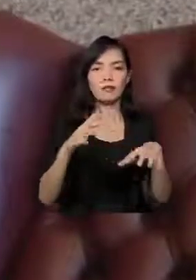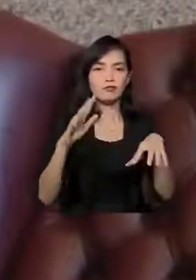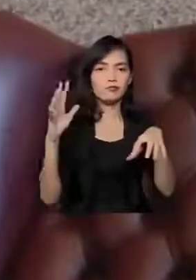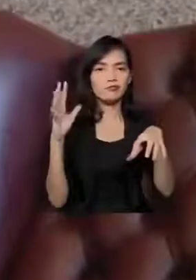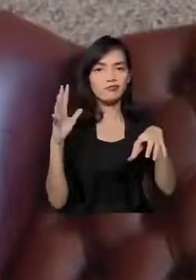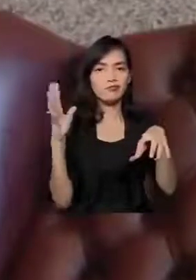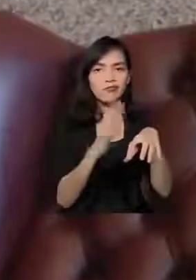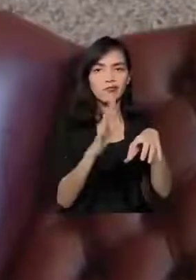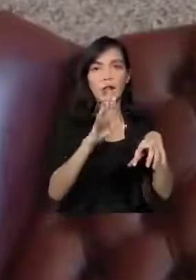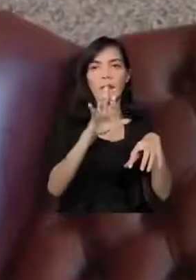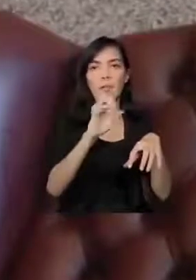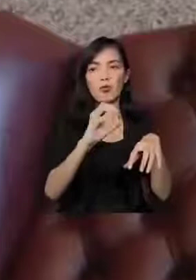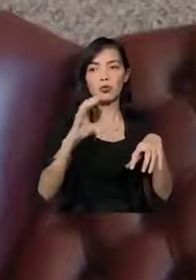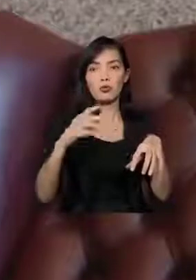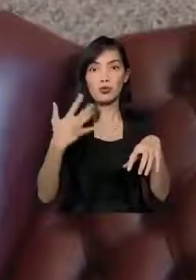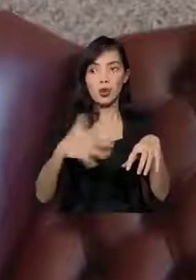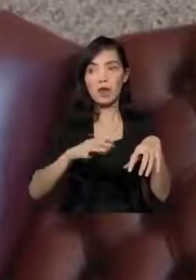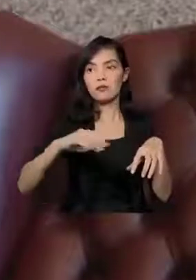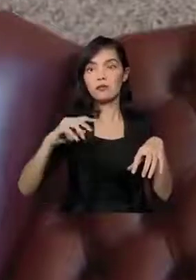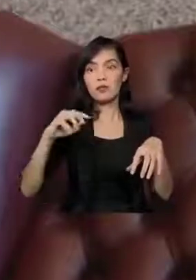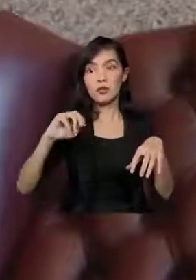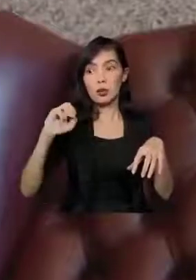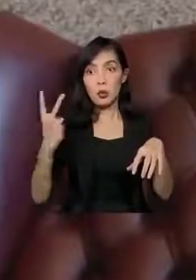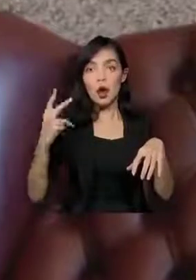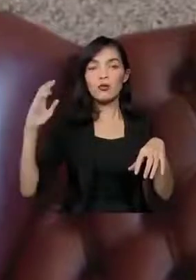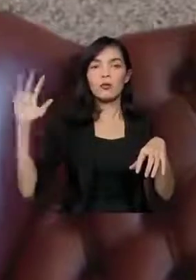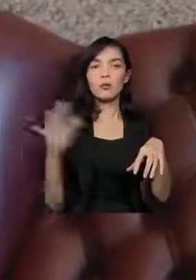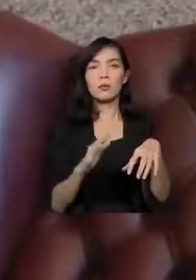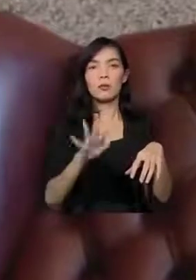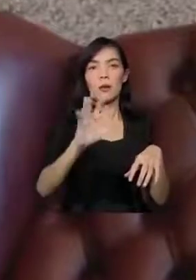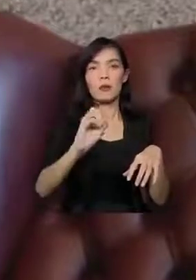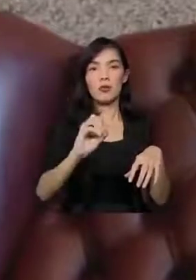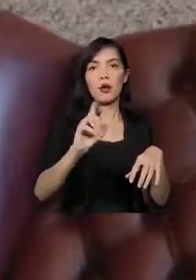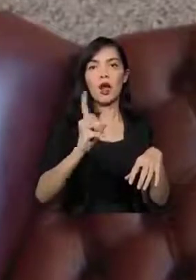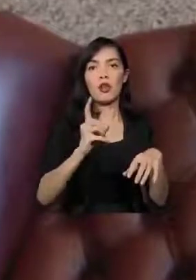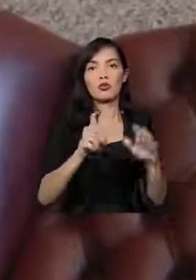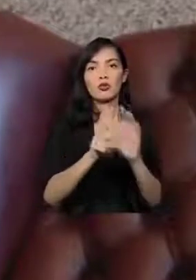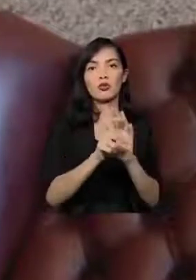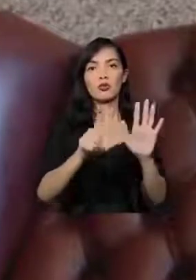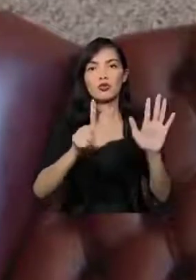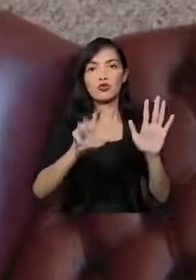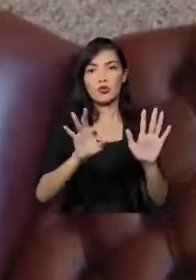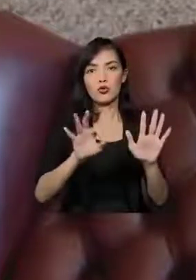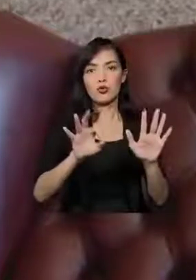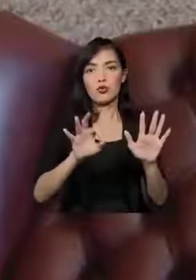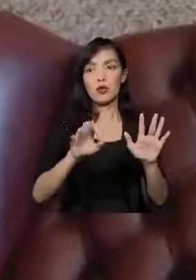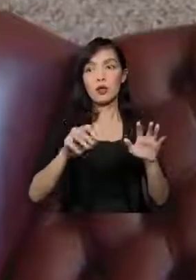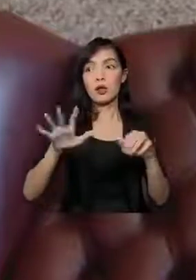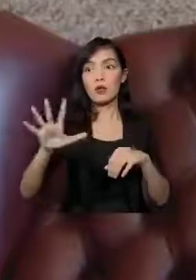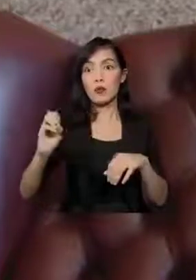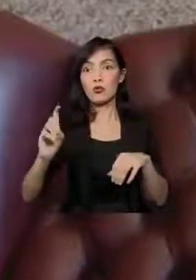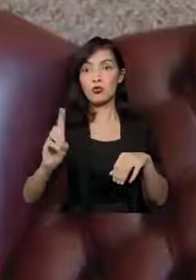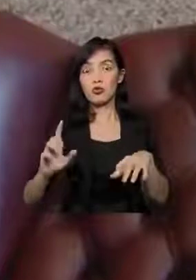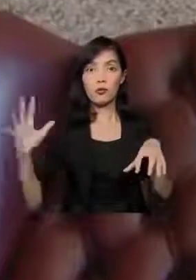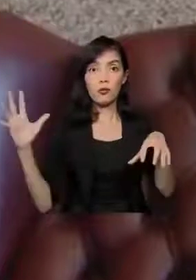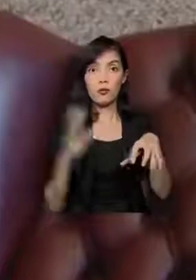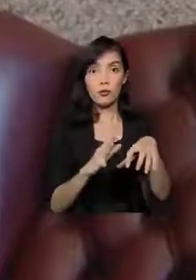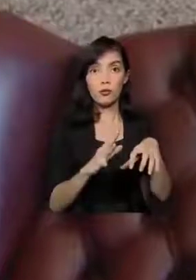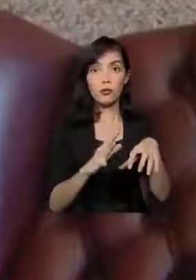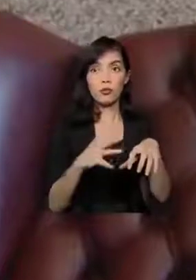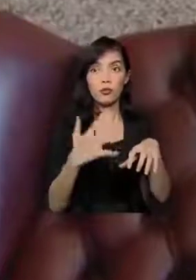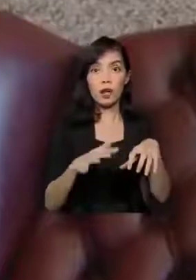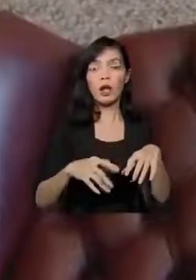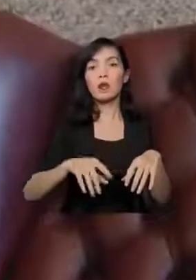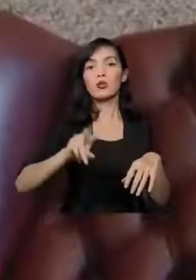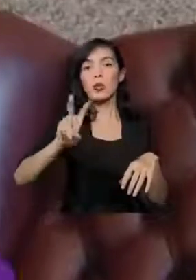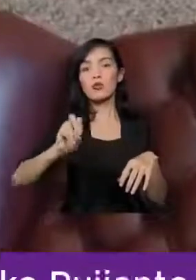dua kali salat Jumat Kalau jumlahnya 5070 Misalnya 50 boleh shalat jumat yang 20 salat lohor